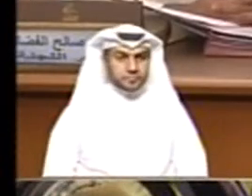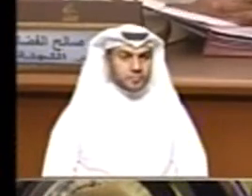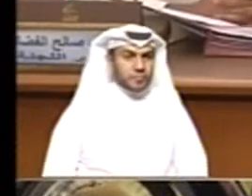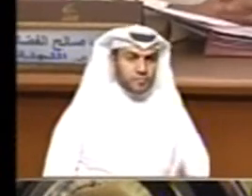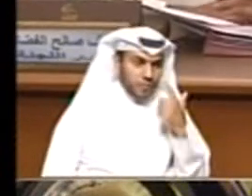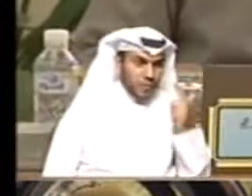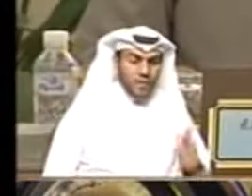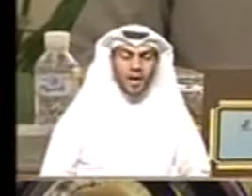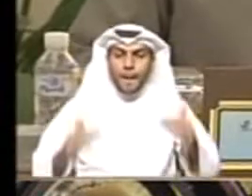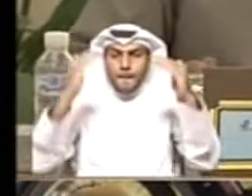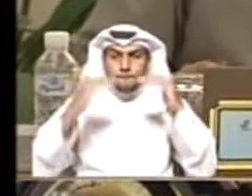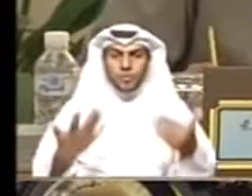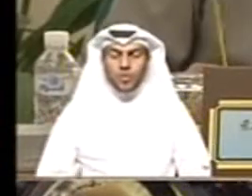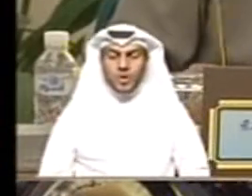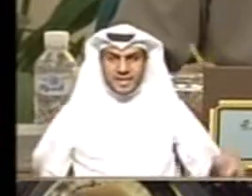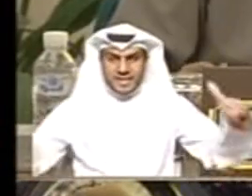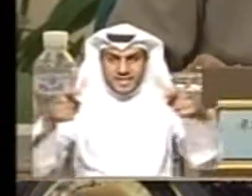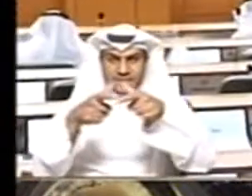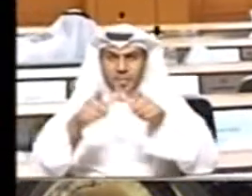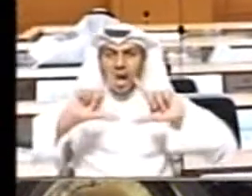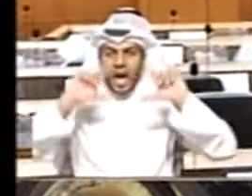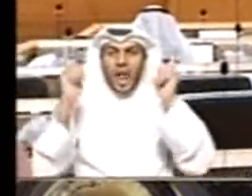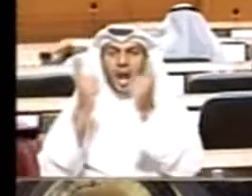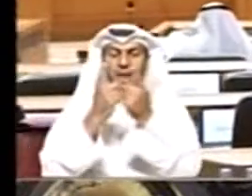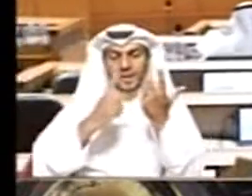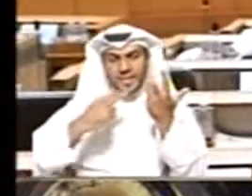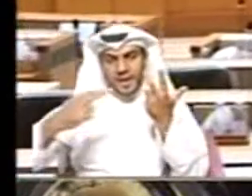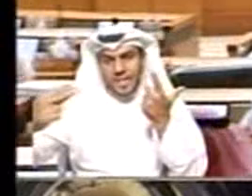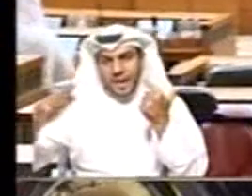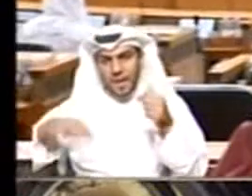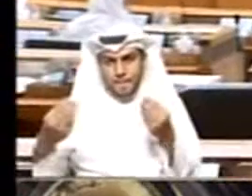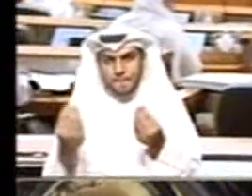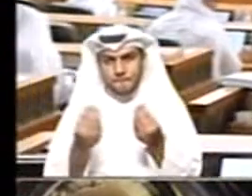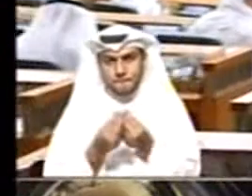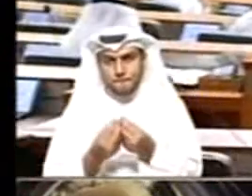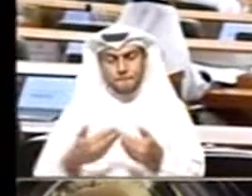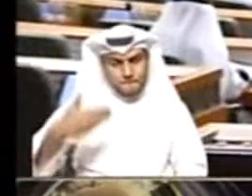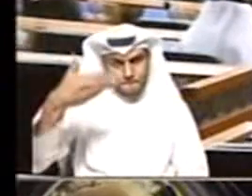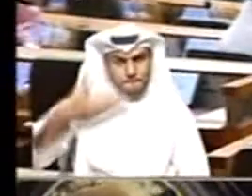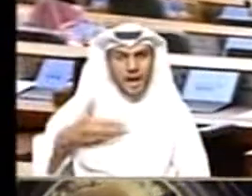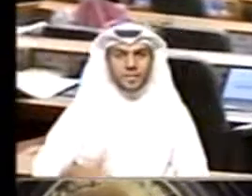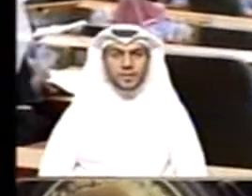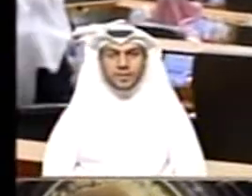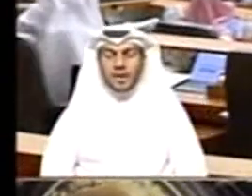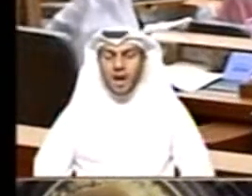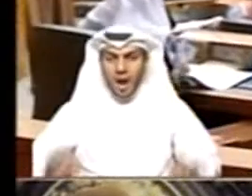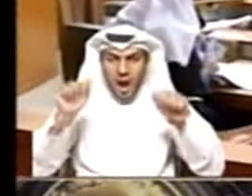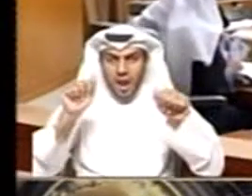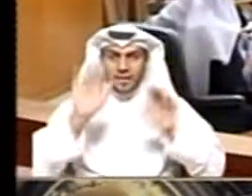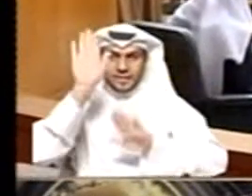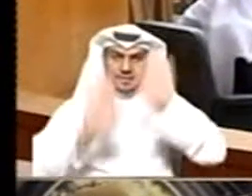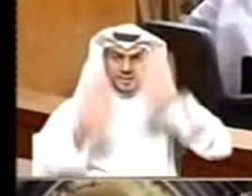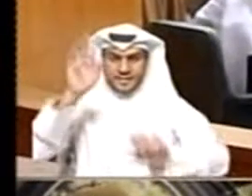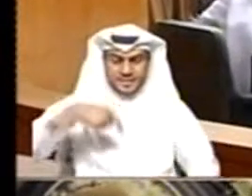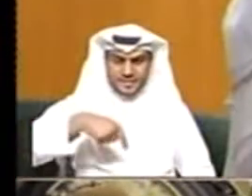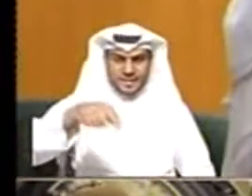العادية للانتهاء من ما هو مدرج على جدول أعمالها من تقارير سوف تكون محل المناقشة والتصويت عليها في جلسة مجلس